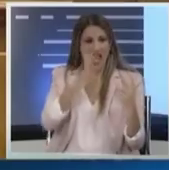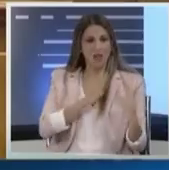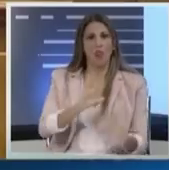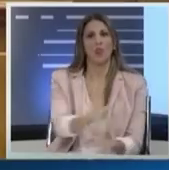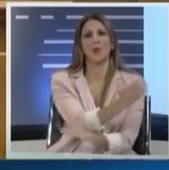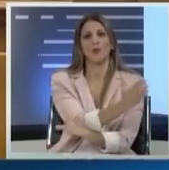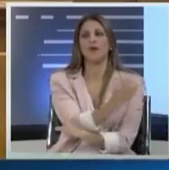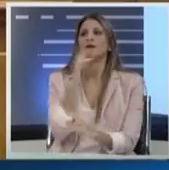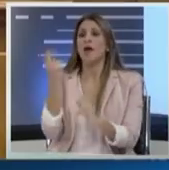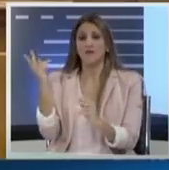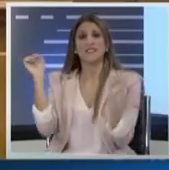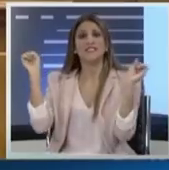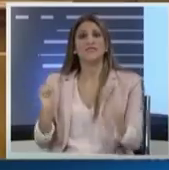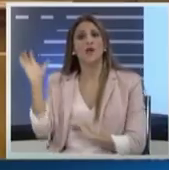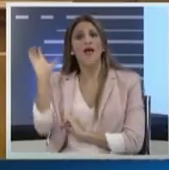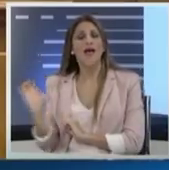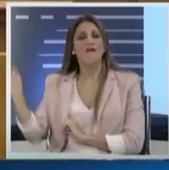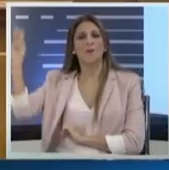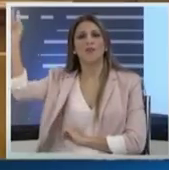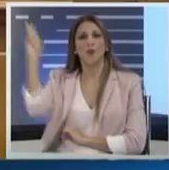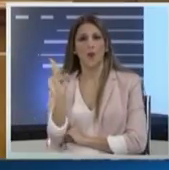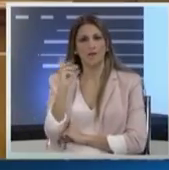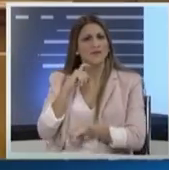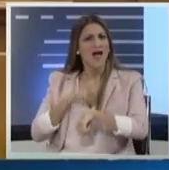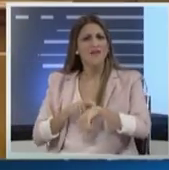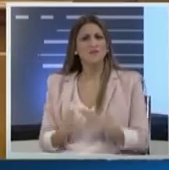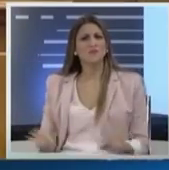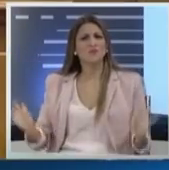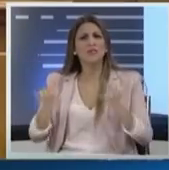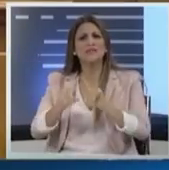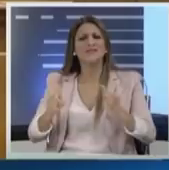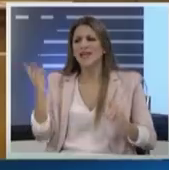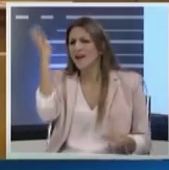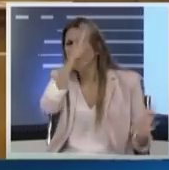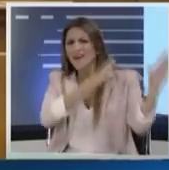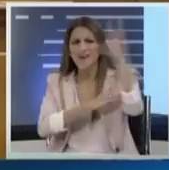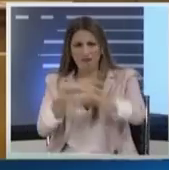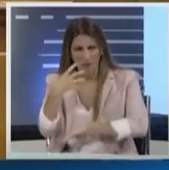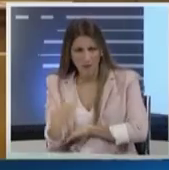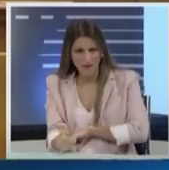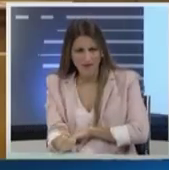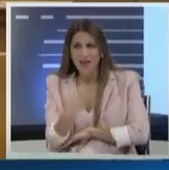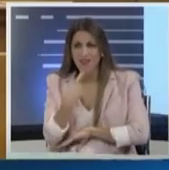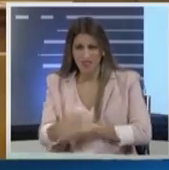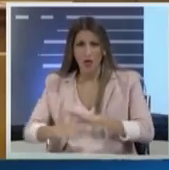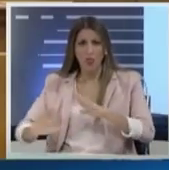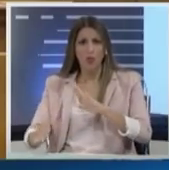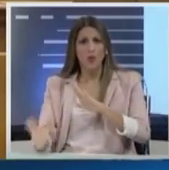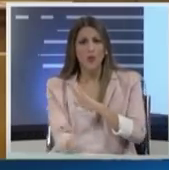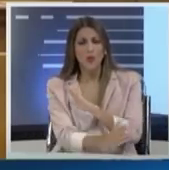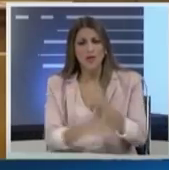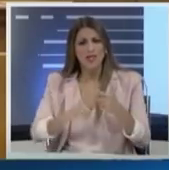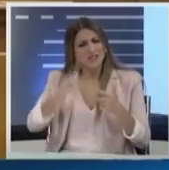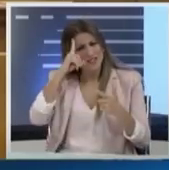δύο λόγια λοιπόν, αυτό το δημιουργικό σοκ που ετοιμάζεται, αυτή η κρυφή ατζέντα, είναι μια ατζέντα απολύσεων,